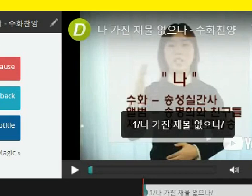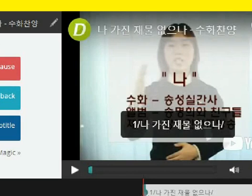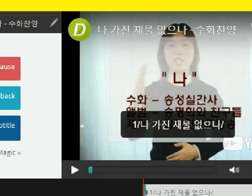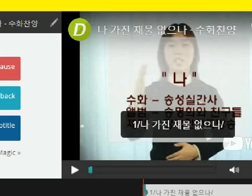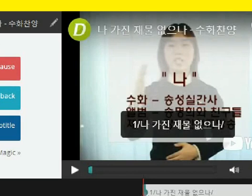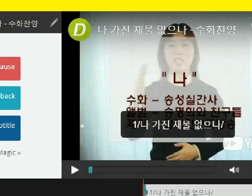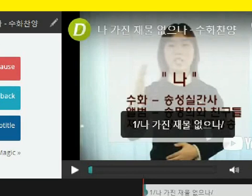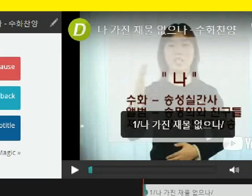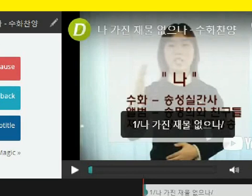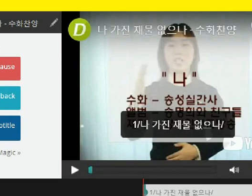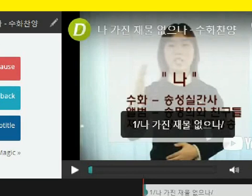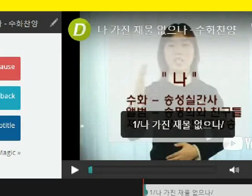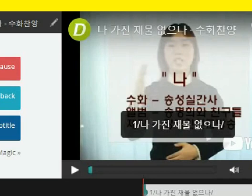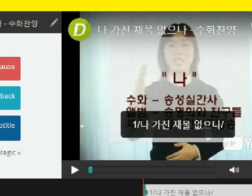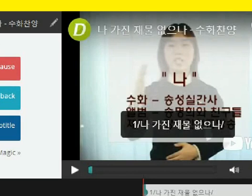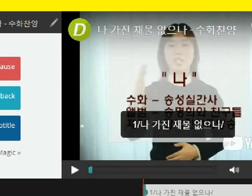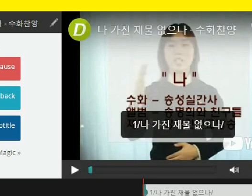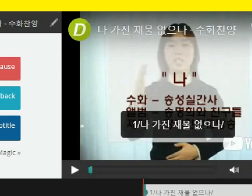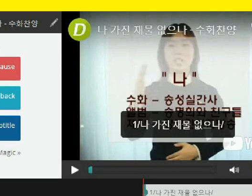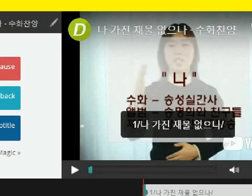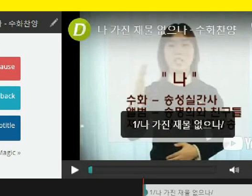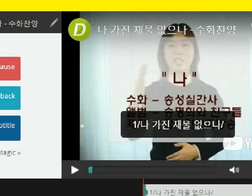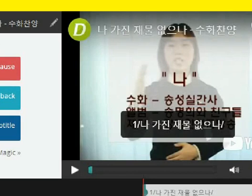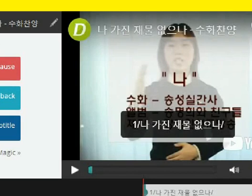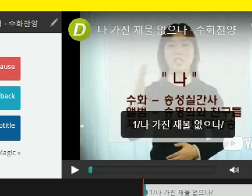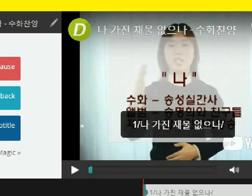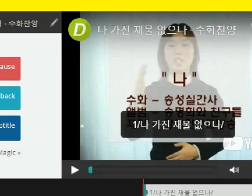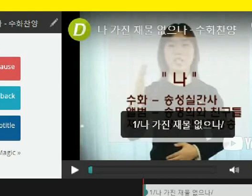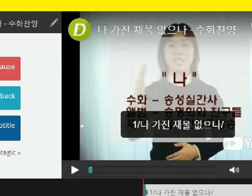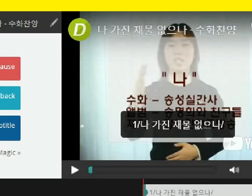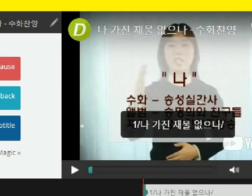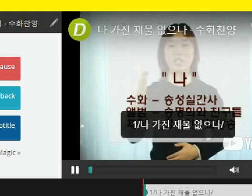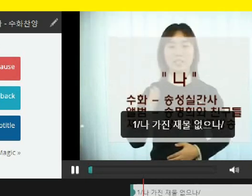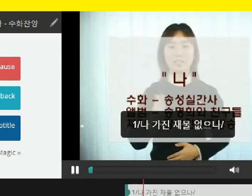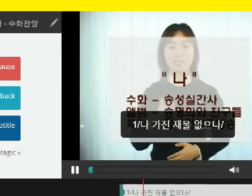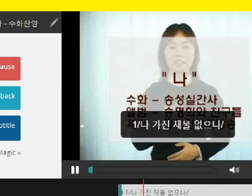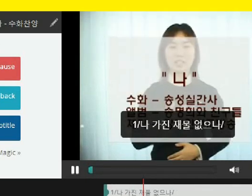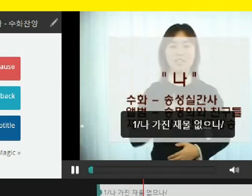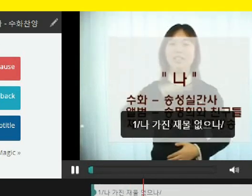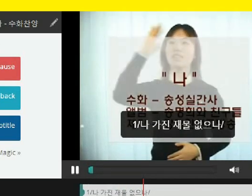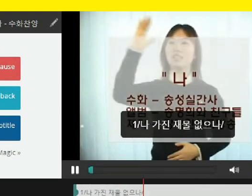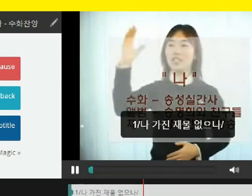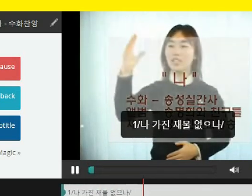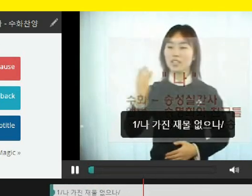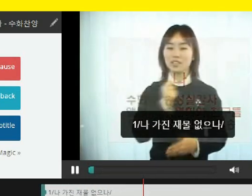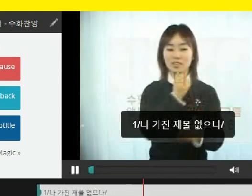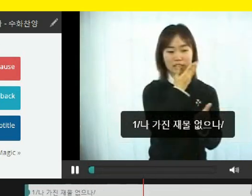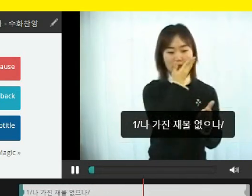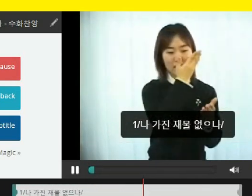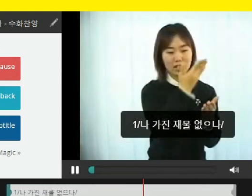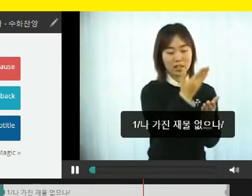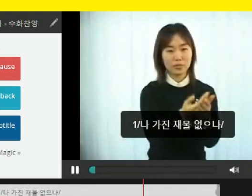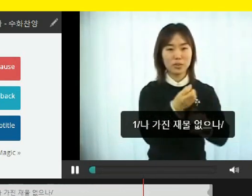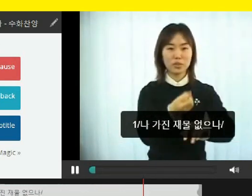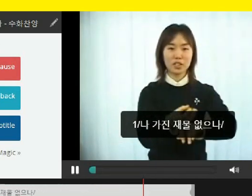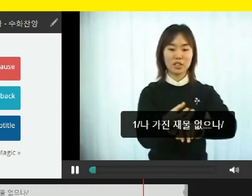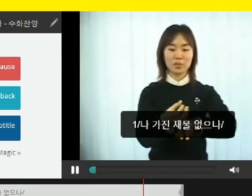방향키를 누르지 말고 이걸 살짝 앞으로 밀어주세요. 그럼 이제 스타트가 된 거예요.